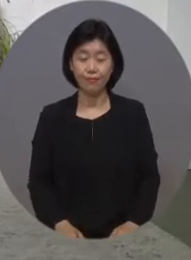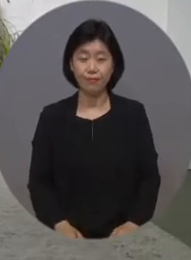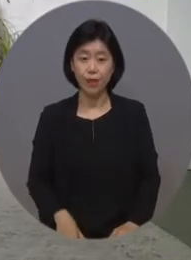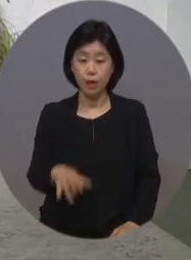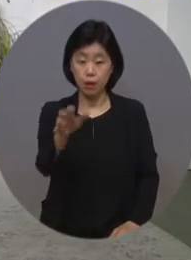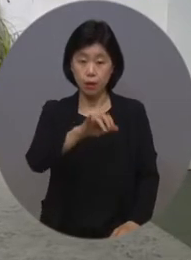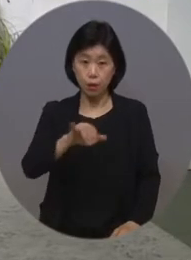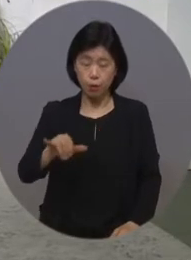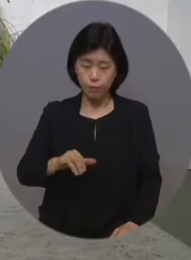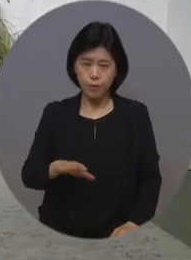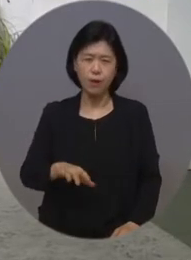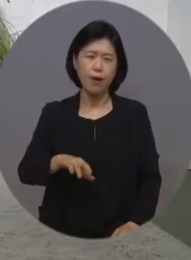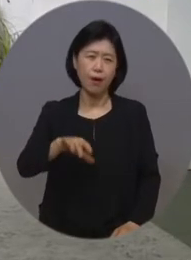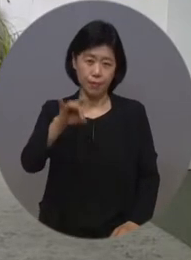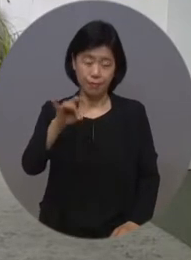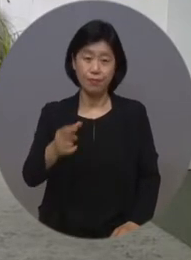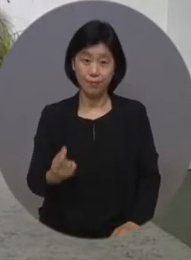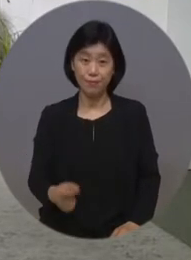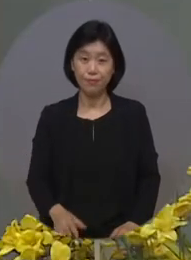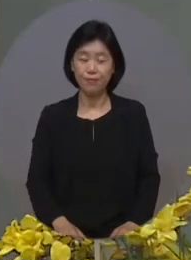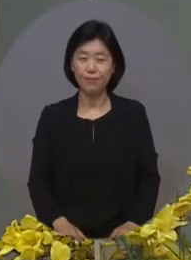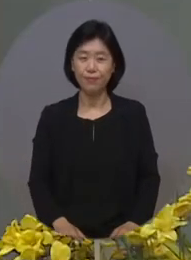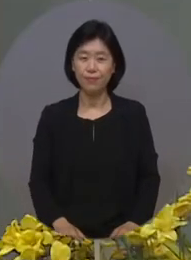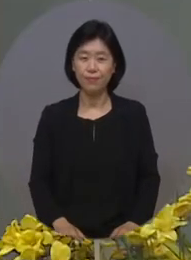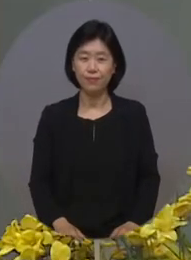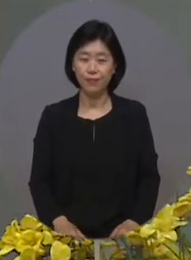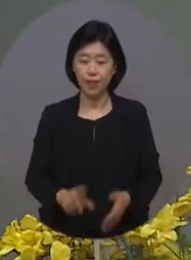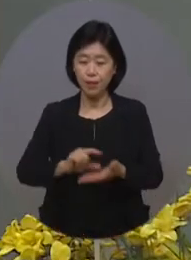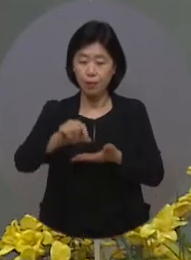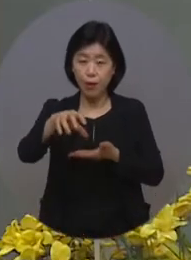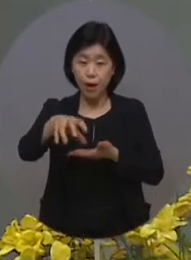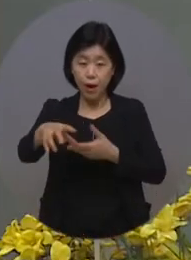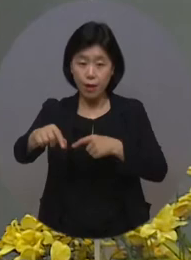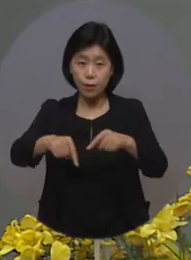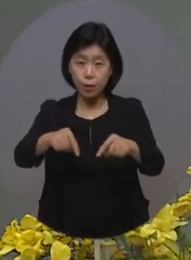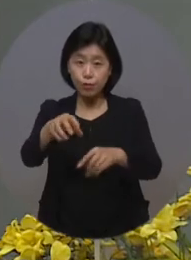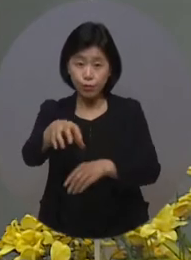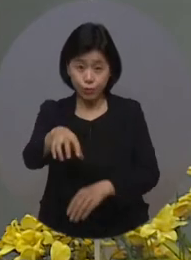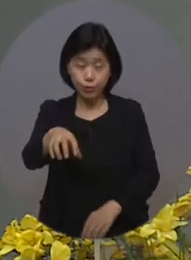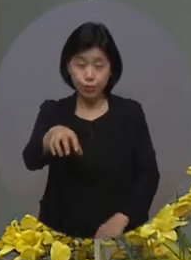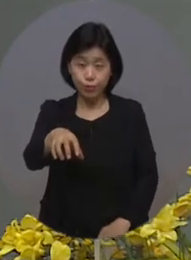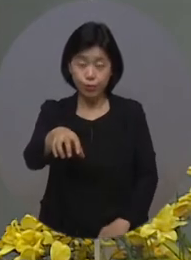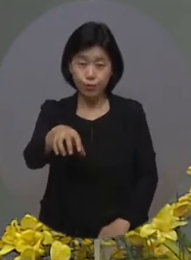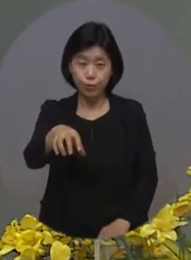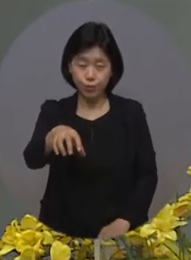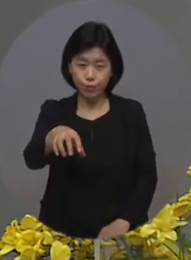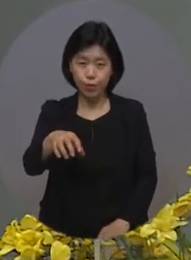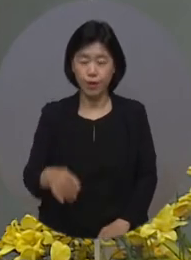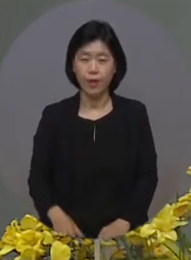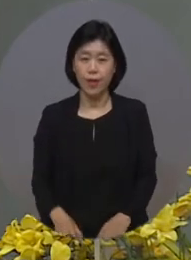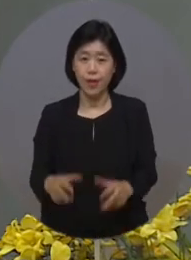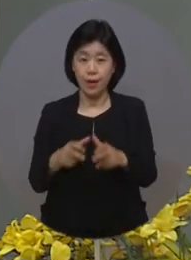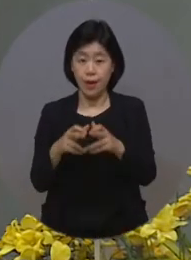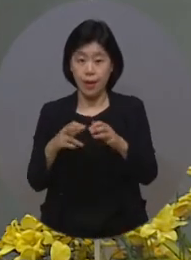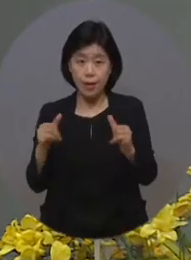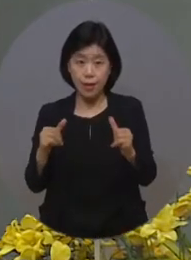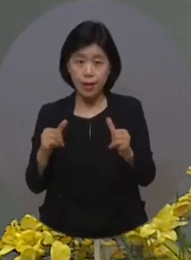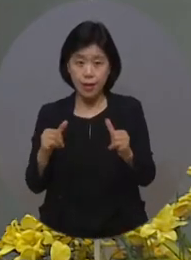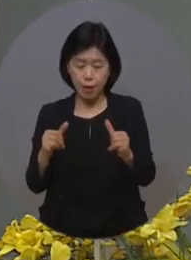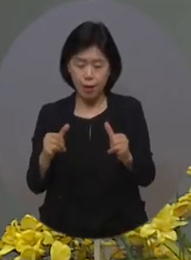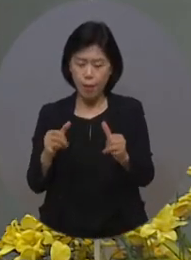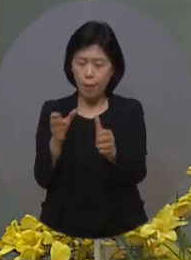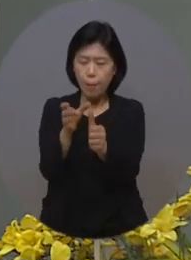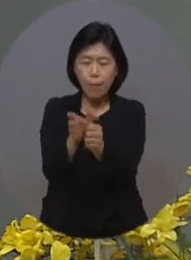최초로 이 지방정부에서 개방형으로 장애 당사자를 이용해서 장애인들의 삶의 변화 주신